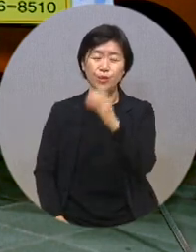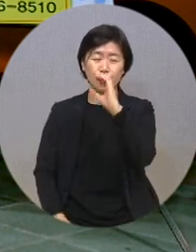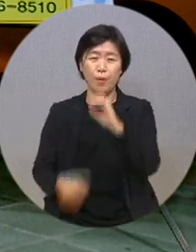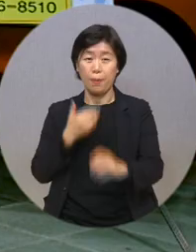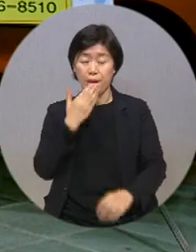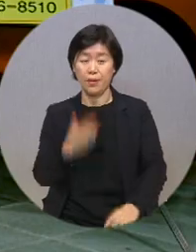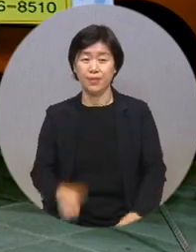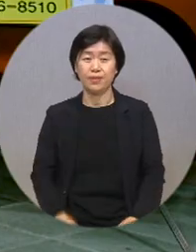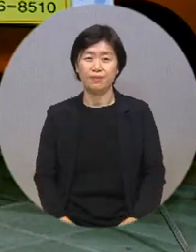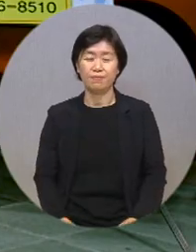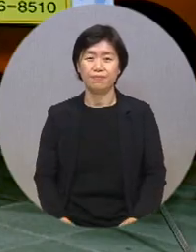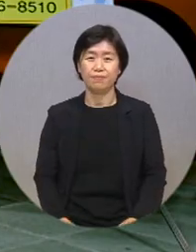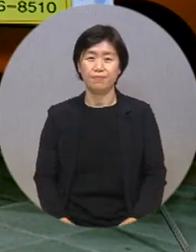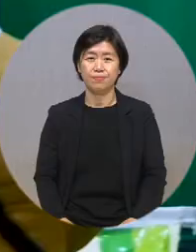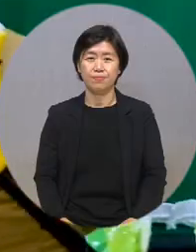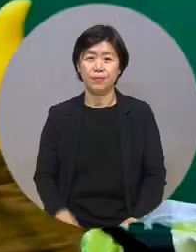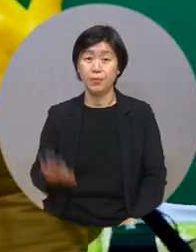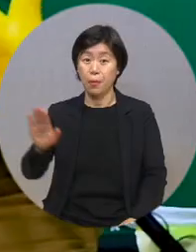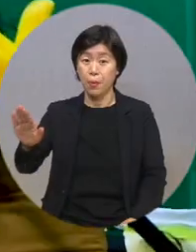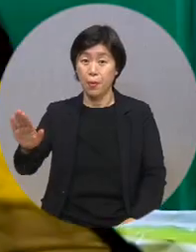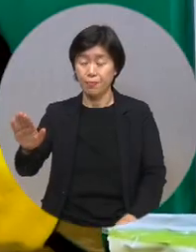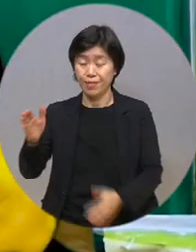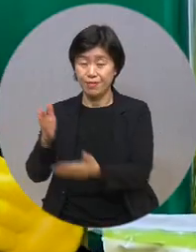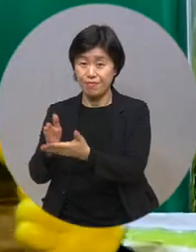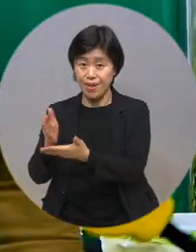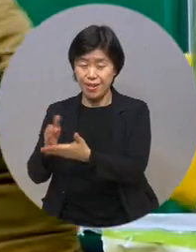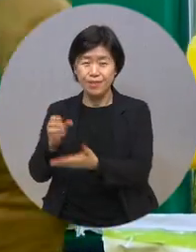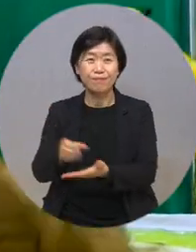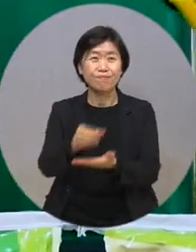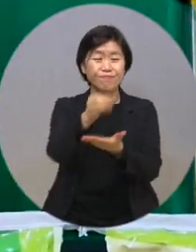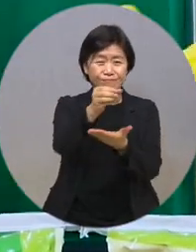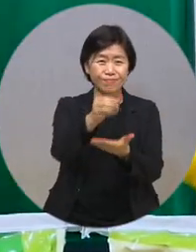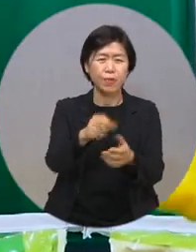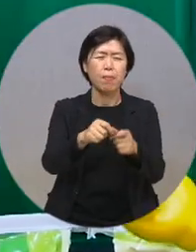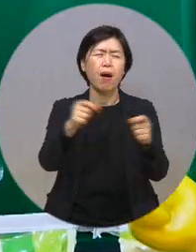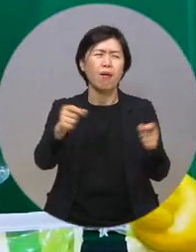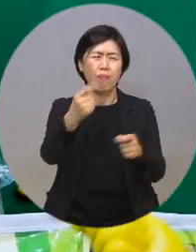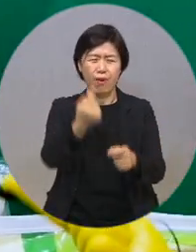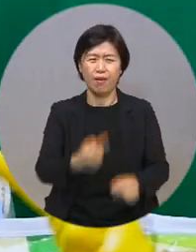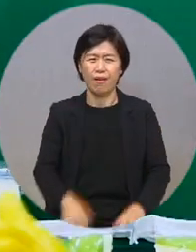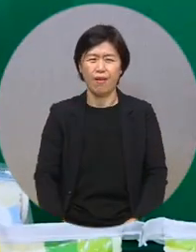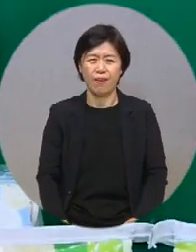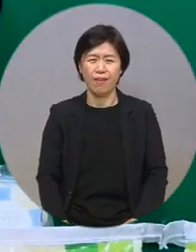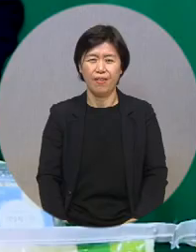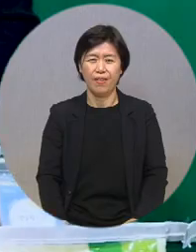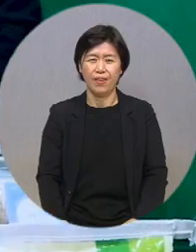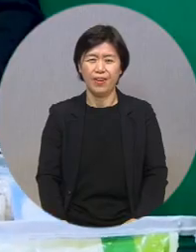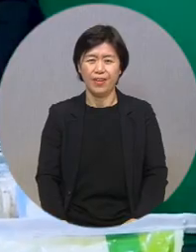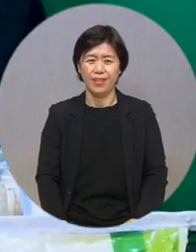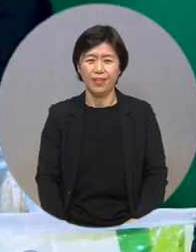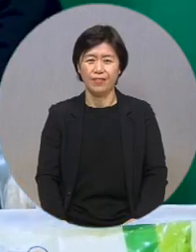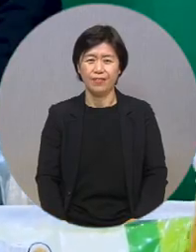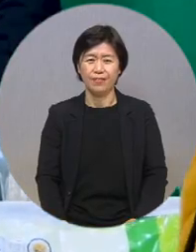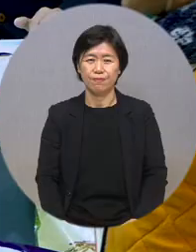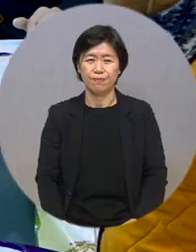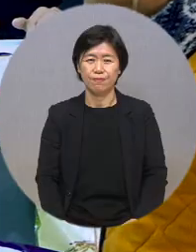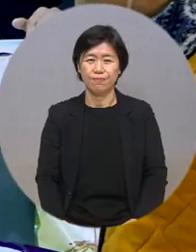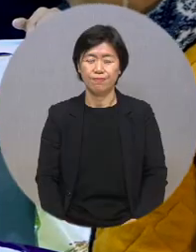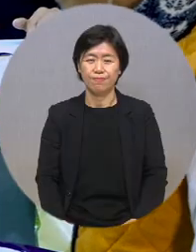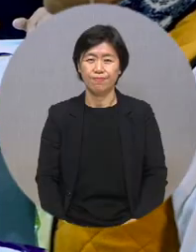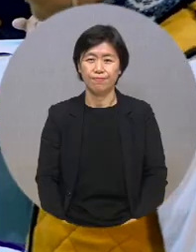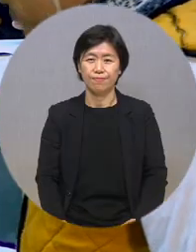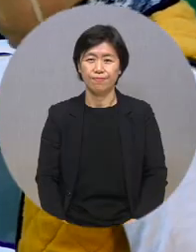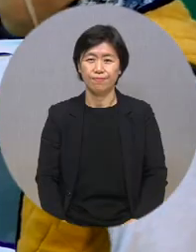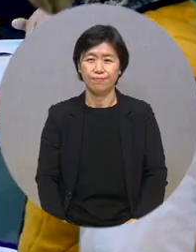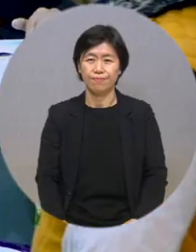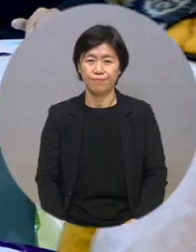뭐 다른 소리. 아 아니요 잠깐만요. 또 멍게. 맞아. 참 그럴 줄 알았어. 우리 엄마가 지금 개경이요.